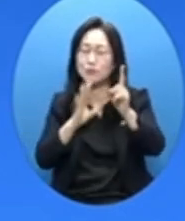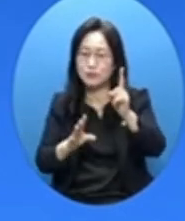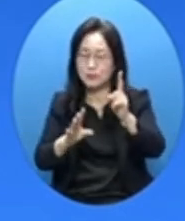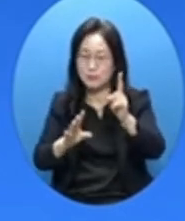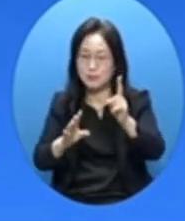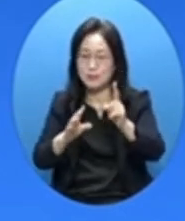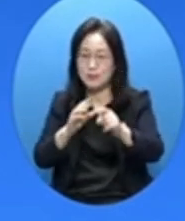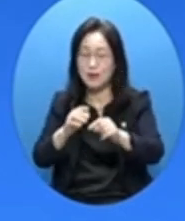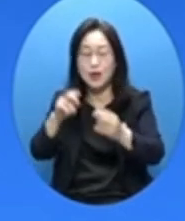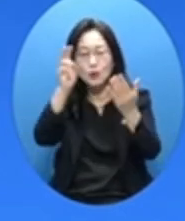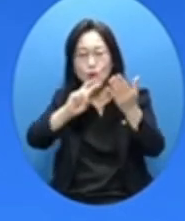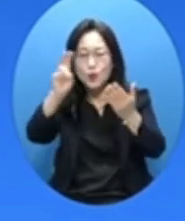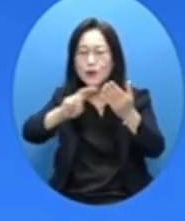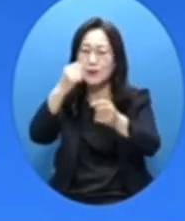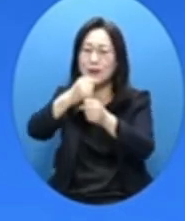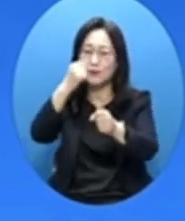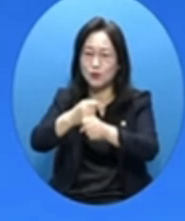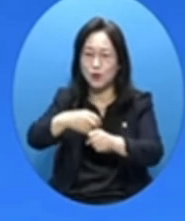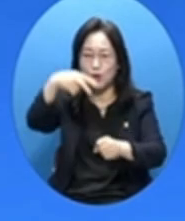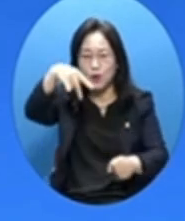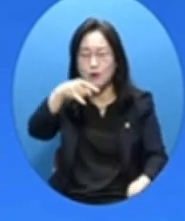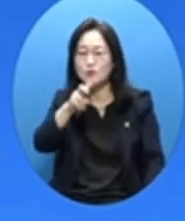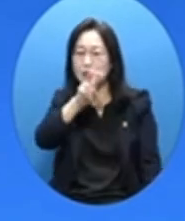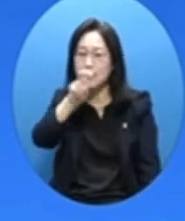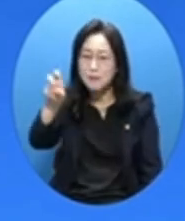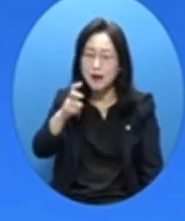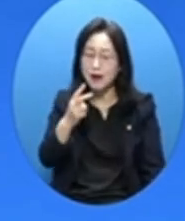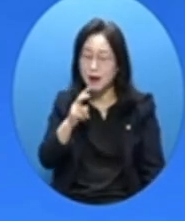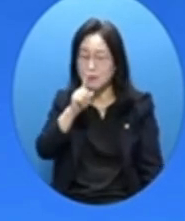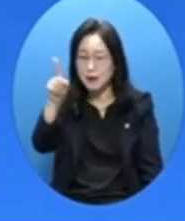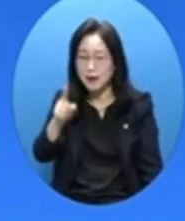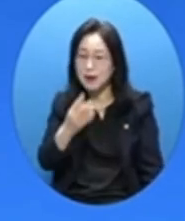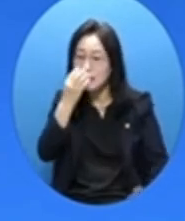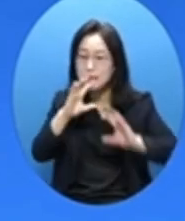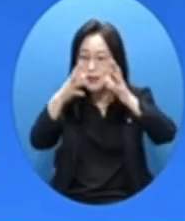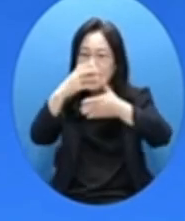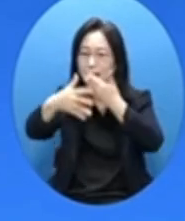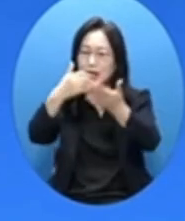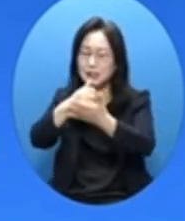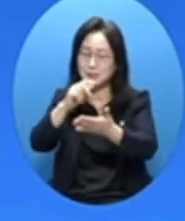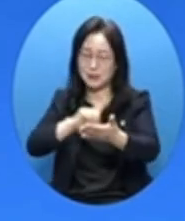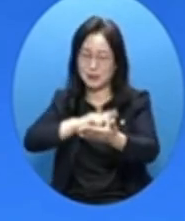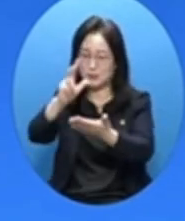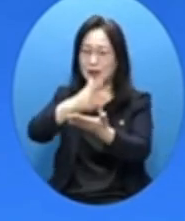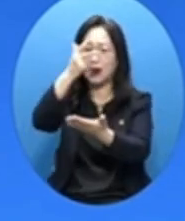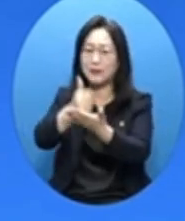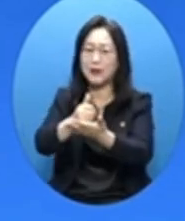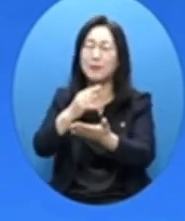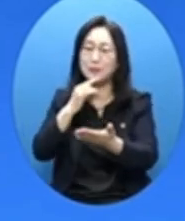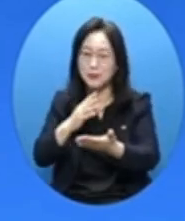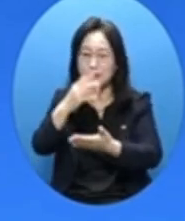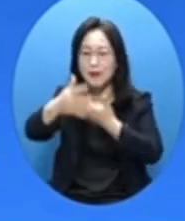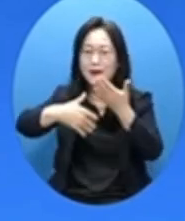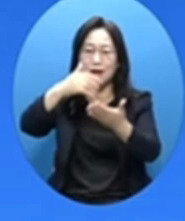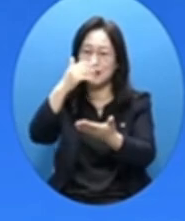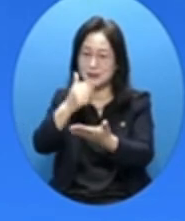에라 이것을 노래로 만들어서 쉐마 이스라엘로헤이루 아더나